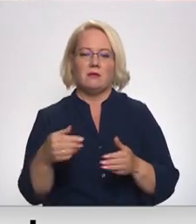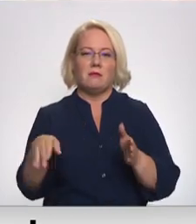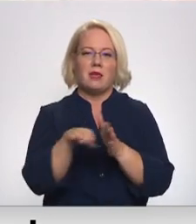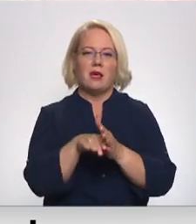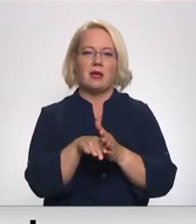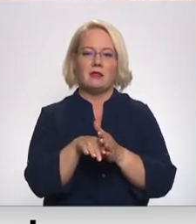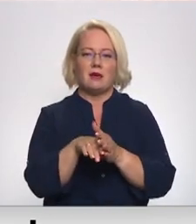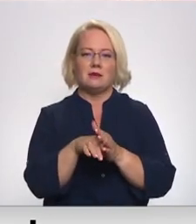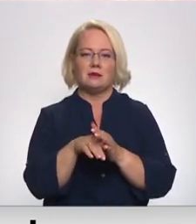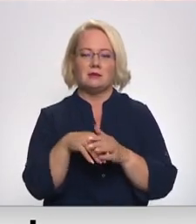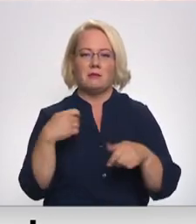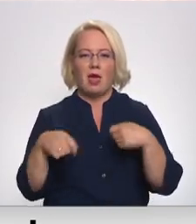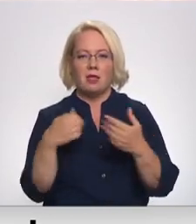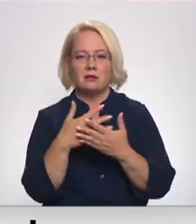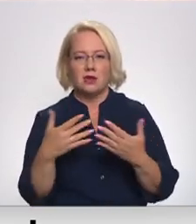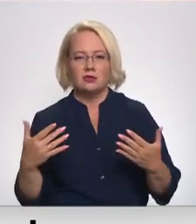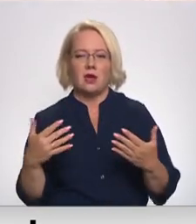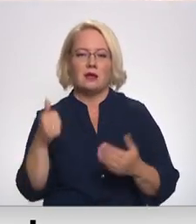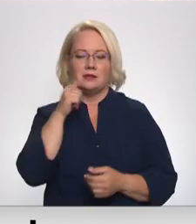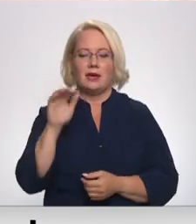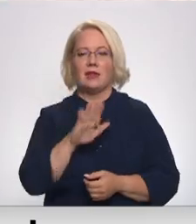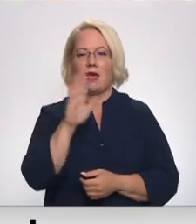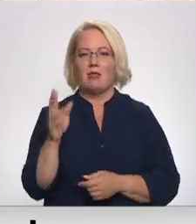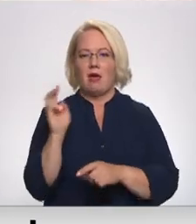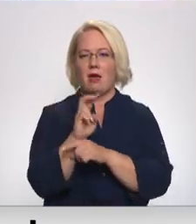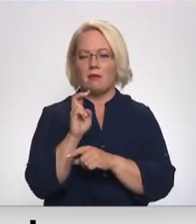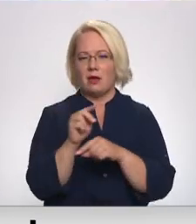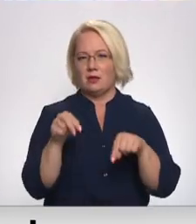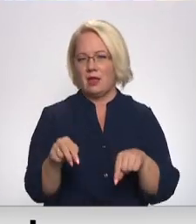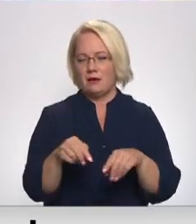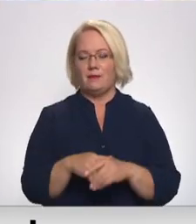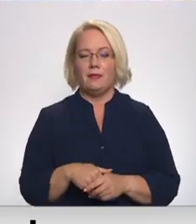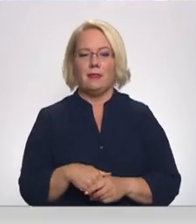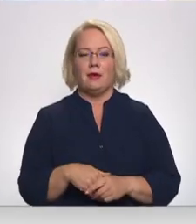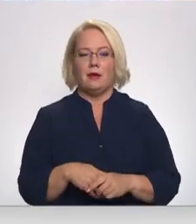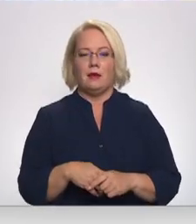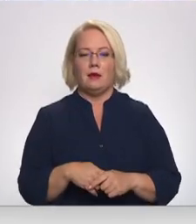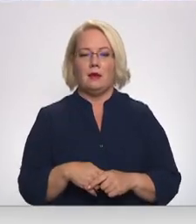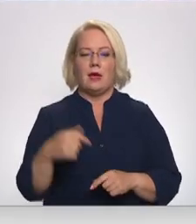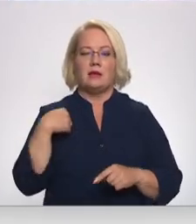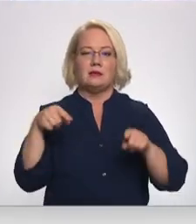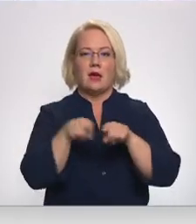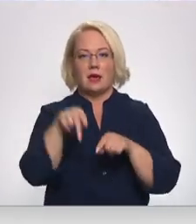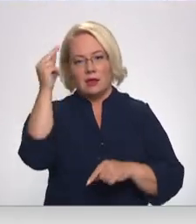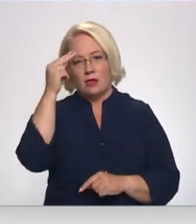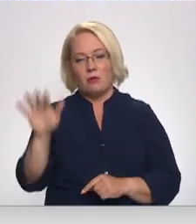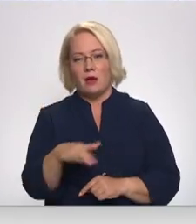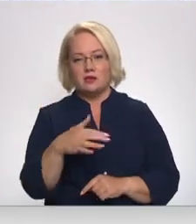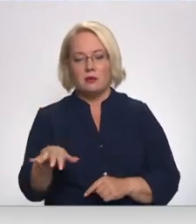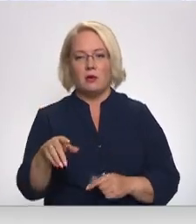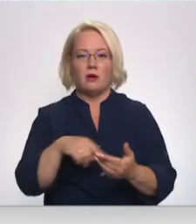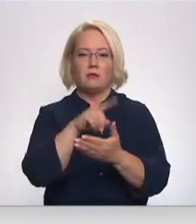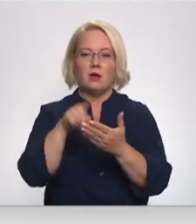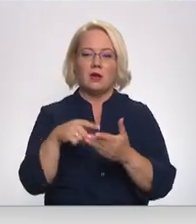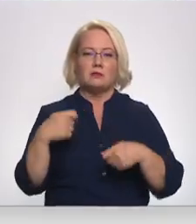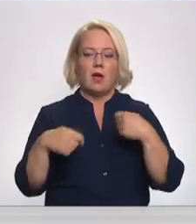piedalīties spēlēs dažādās ikdienā nākt šeit. Es arī trenēju basketbolu. Kāds ir sajūta, ka šodien vajadzēs spēlēt ar